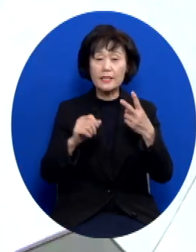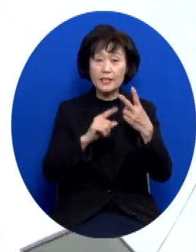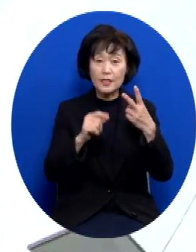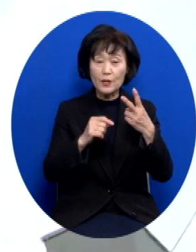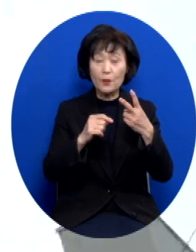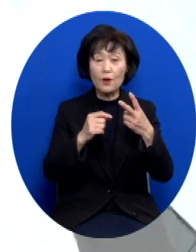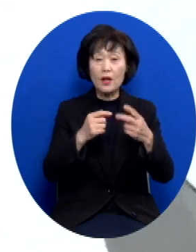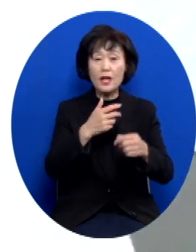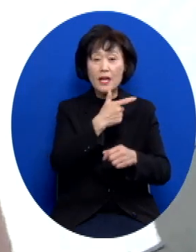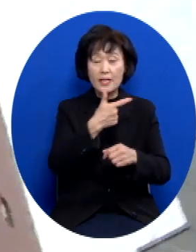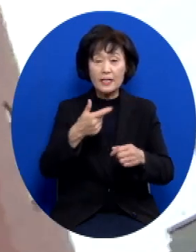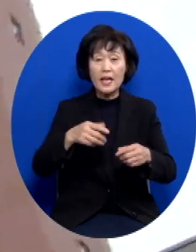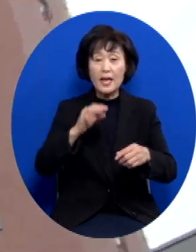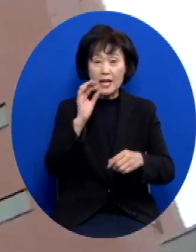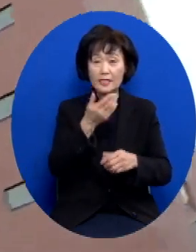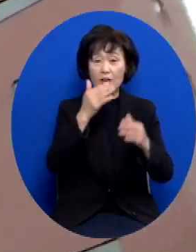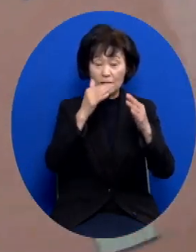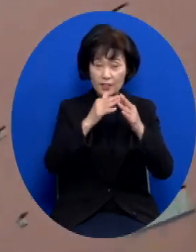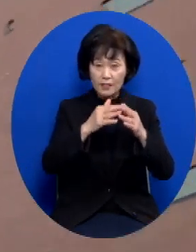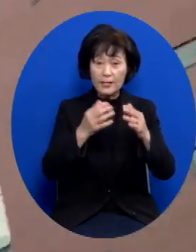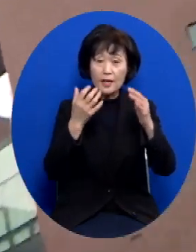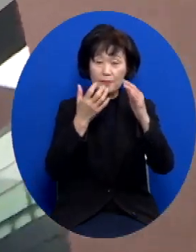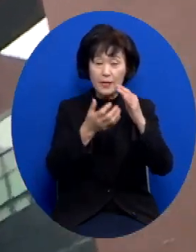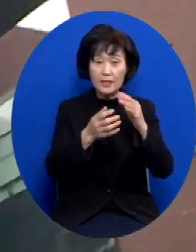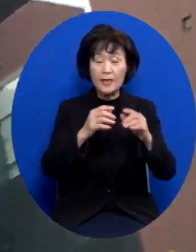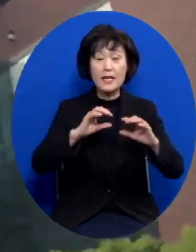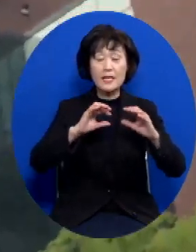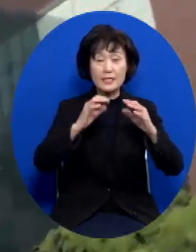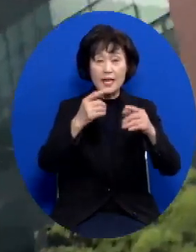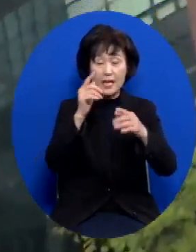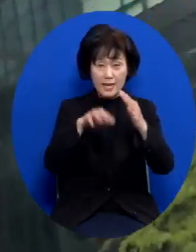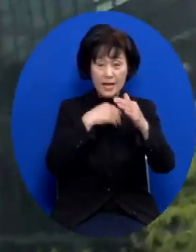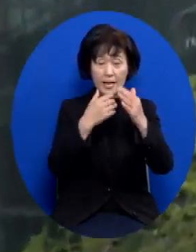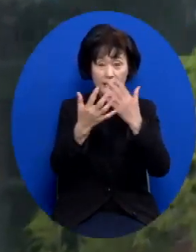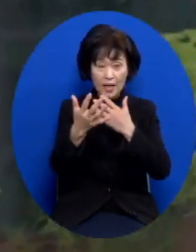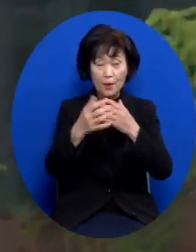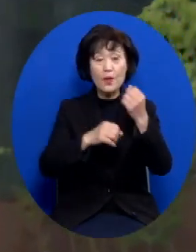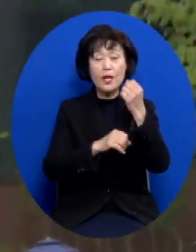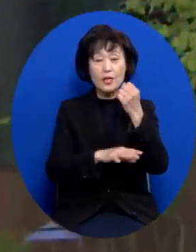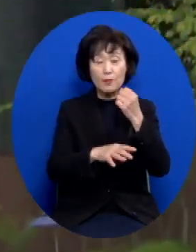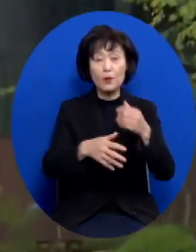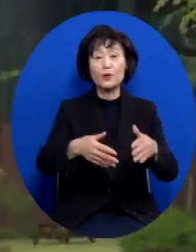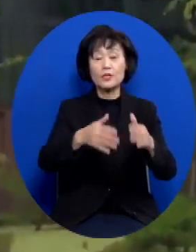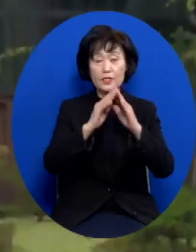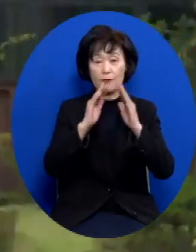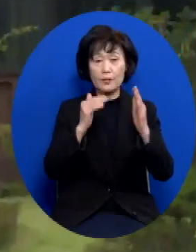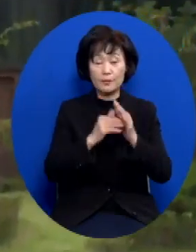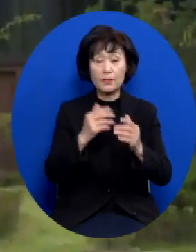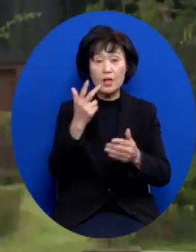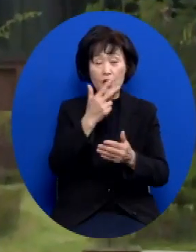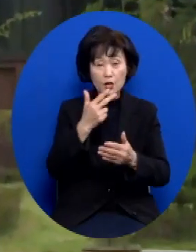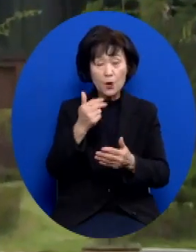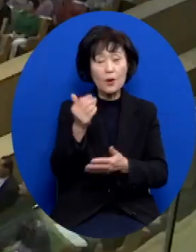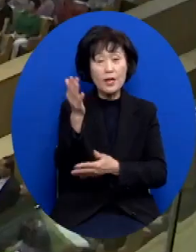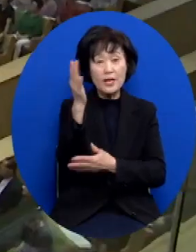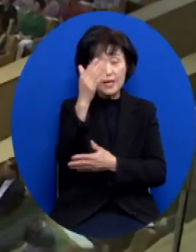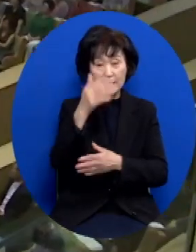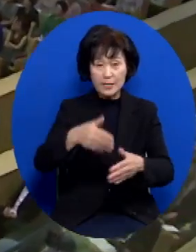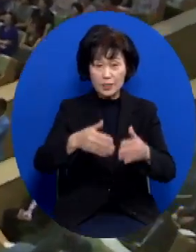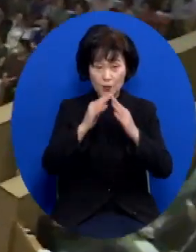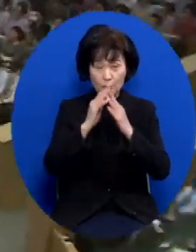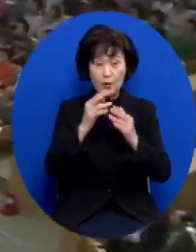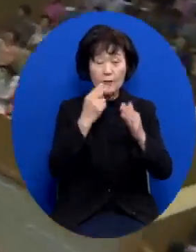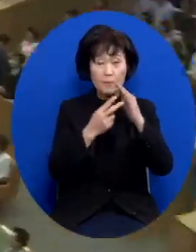입당해 세계 복음 전파의 기틀을 마련했습니다. 50년 동안 청주중앙순복음교회는 여호와의 길을 세우라는 비전을